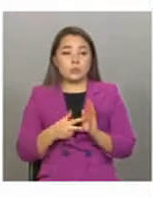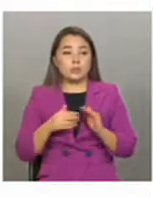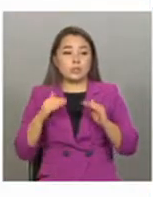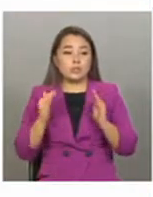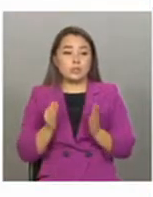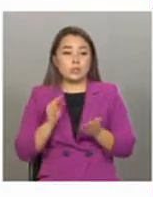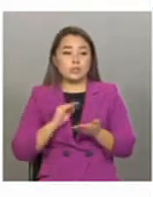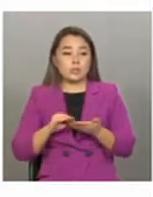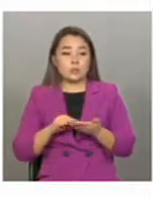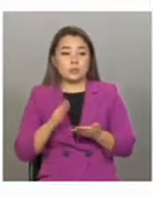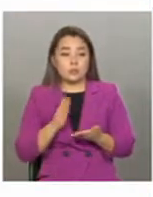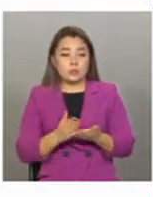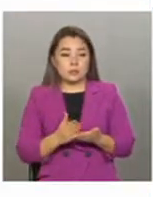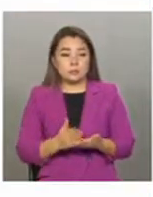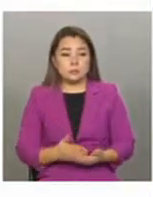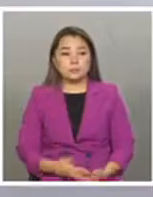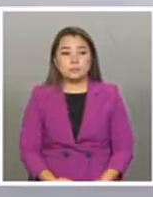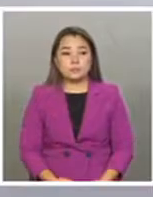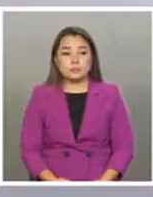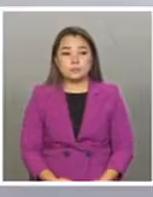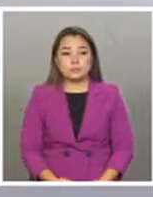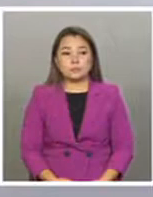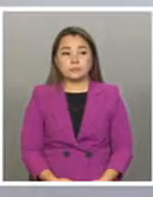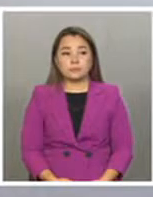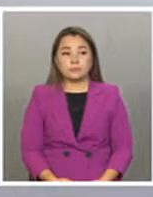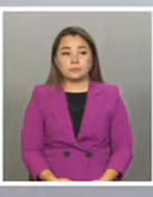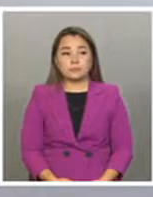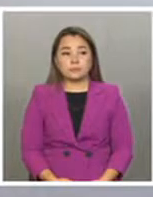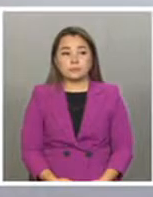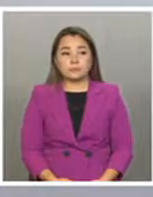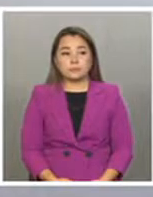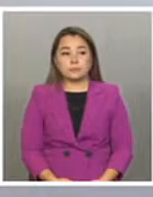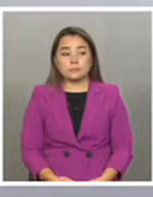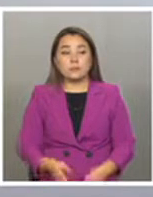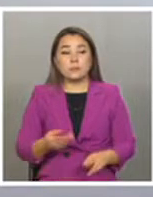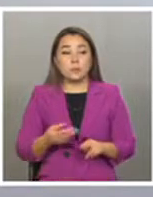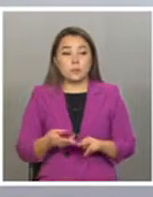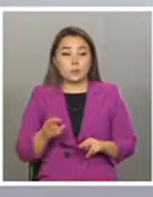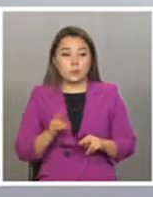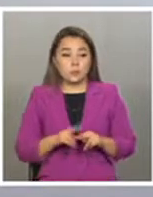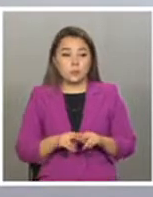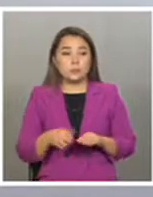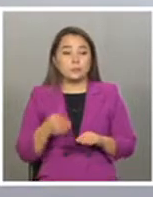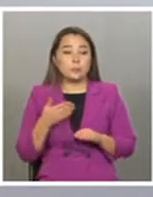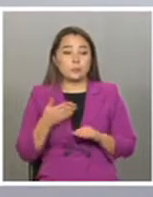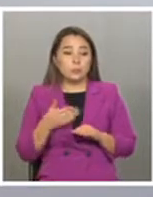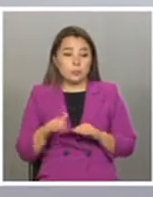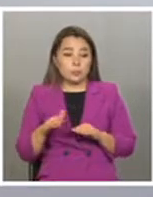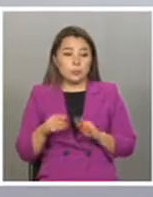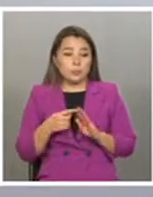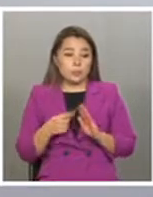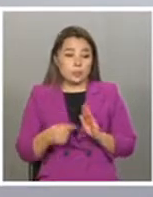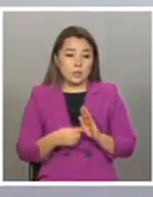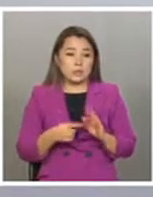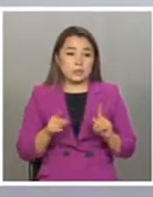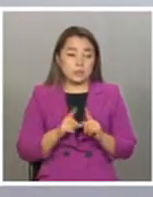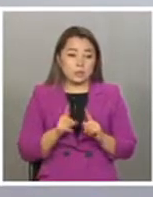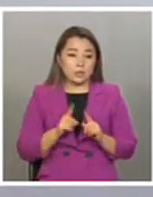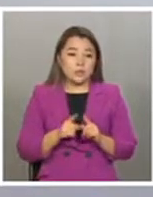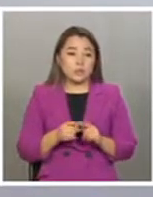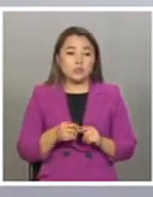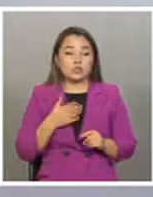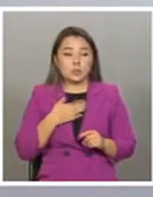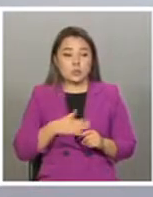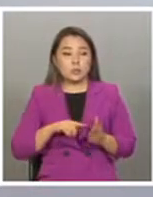18 периодты бөлшегімен жазылады. Сонымен бөлімінің жай көбейткіштерге жіктелуінде